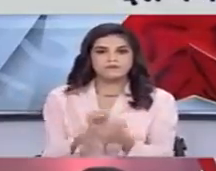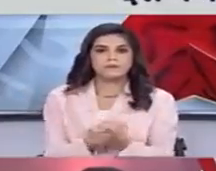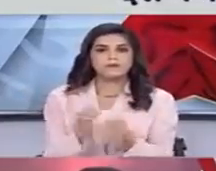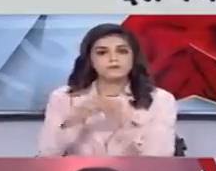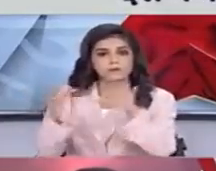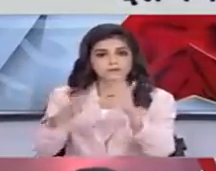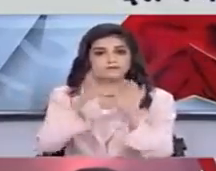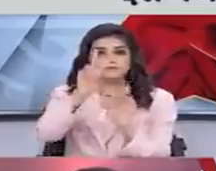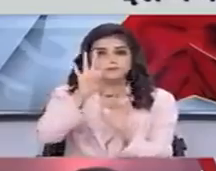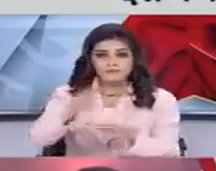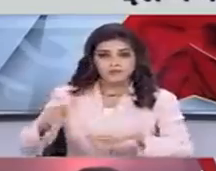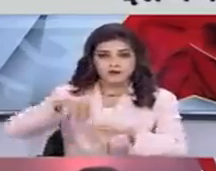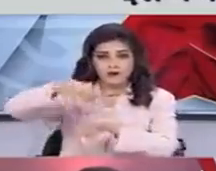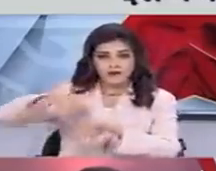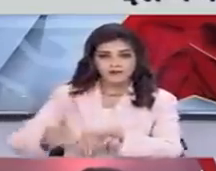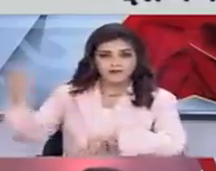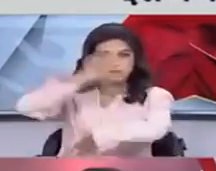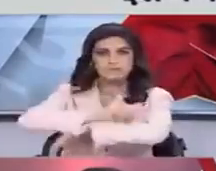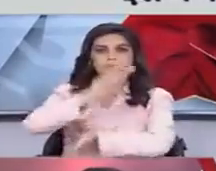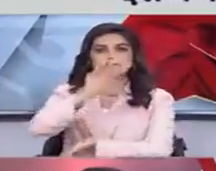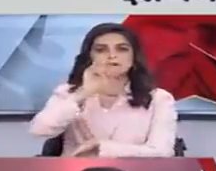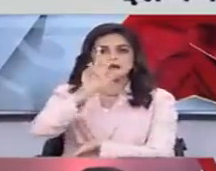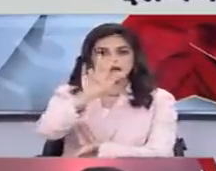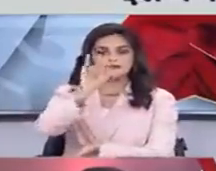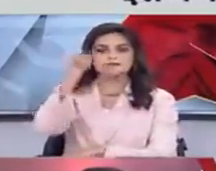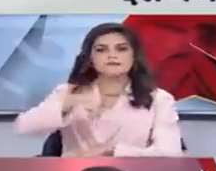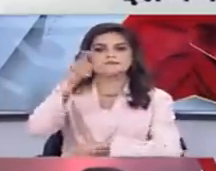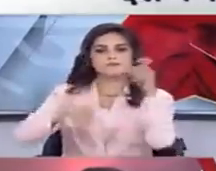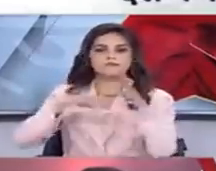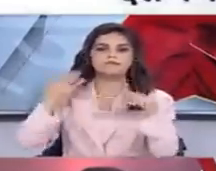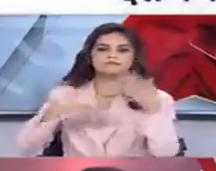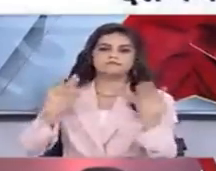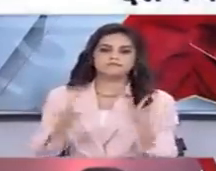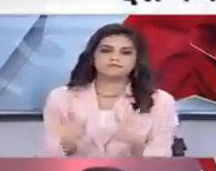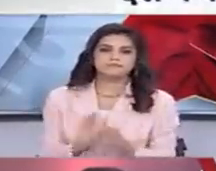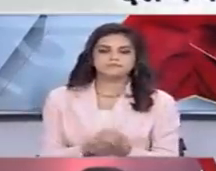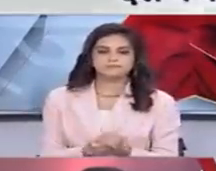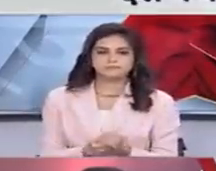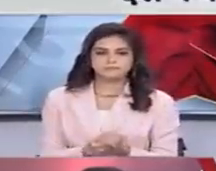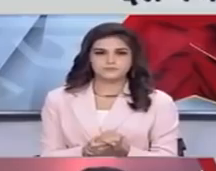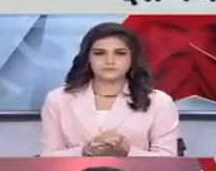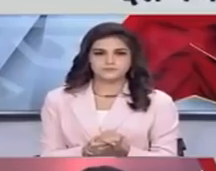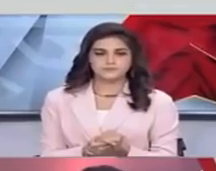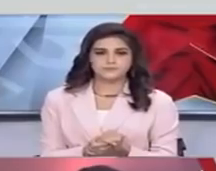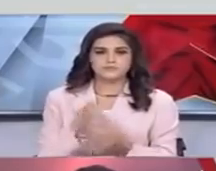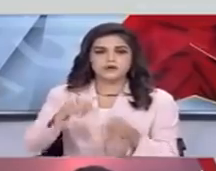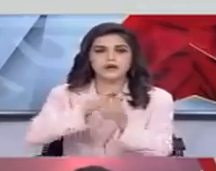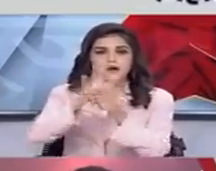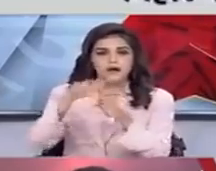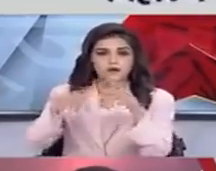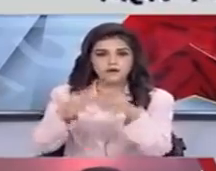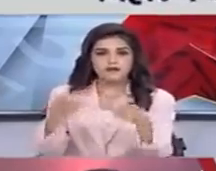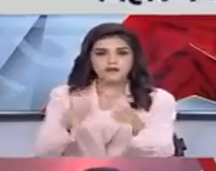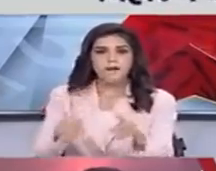वहीं 24 घंटे में कुछ 386 लोगों की देशभर में मौत हुई है कि कुणाल